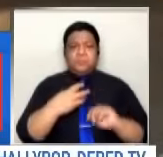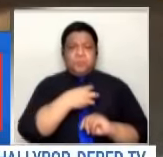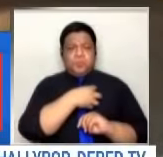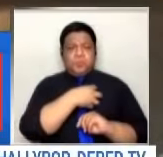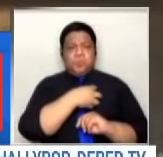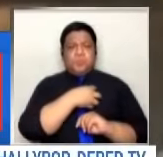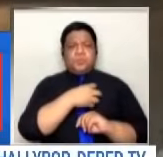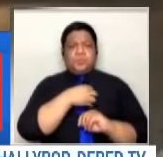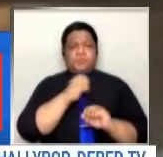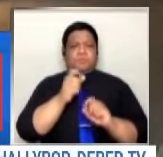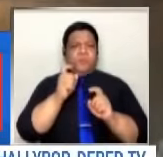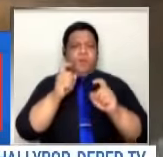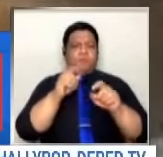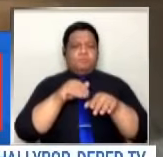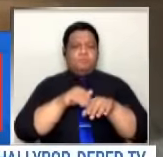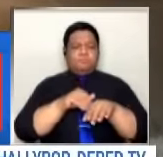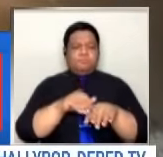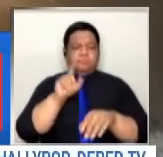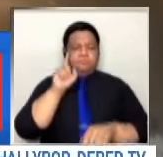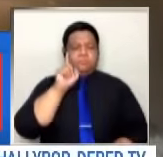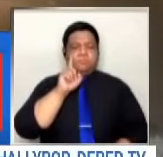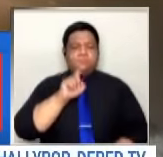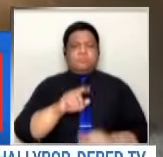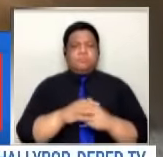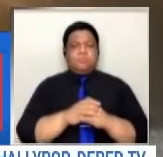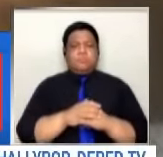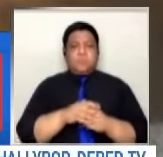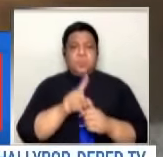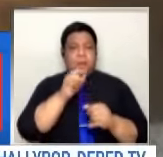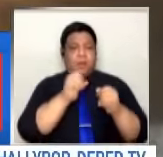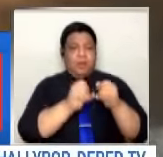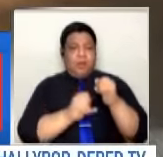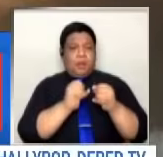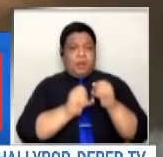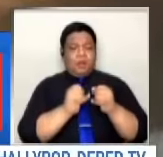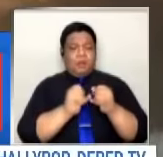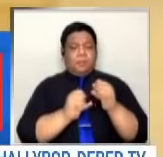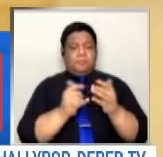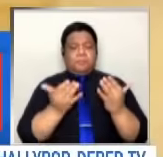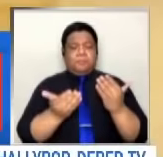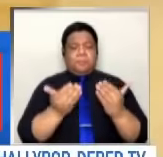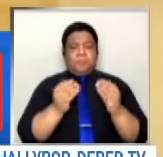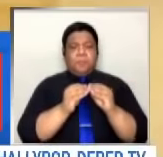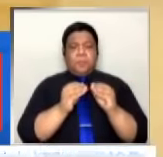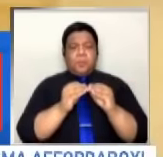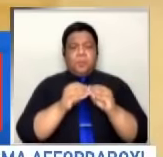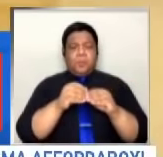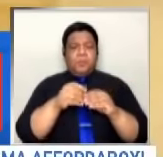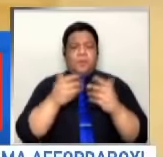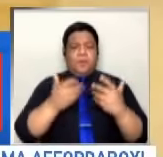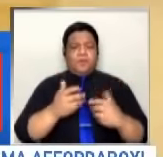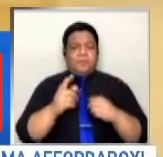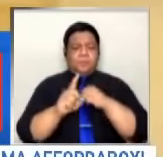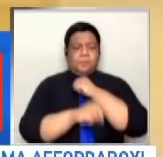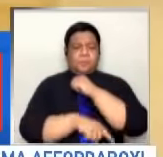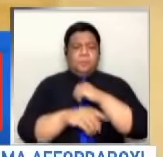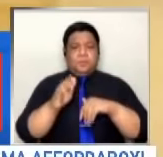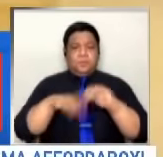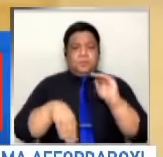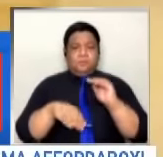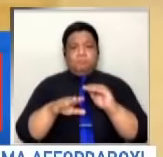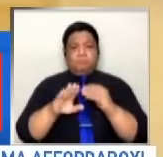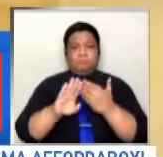kapabilis yung pagdaloy po ng traffic. Isa na lang po. Siguro po, mas bigatan natin ang parusa kaysa yung pabalikin lang natin sila sa biyahe.